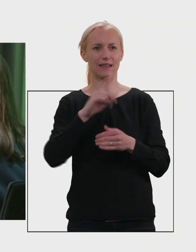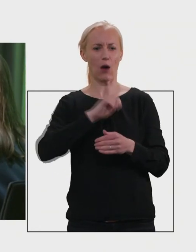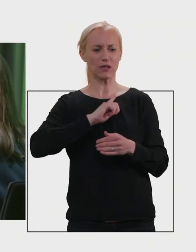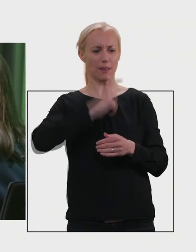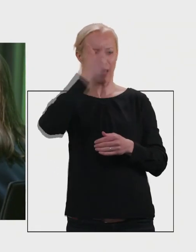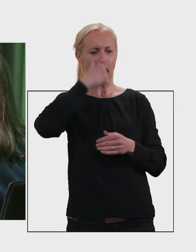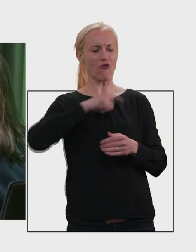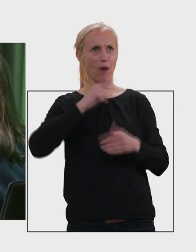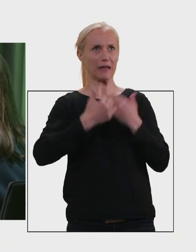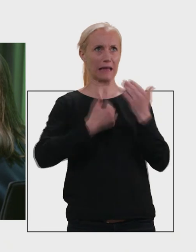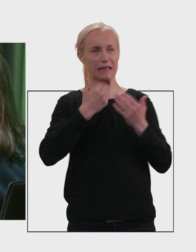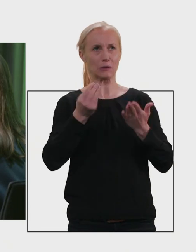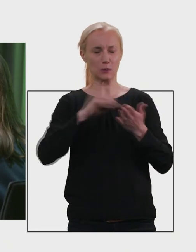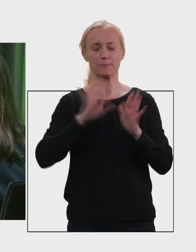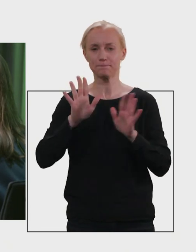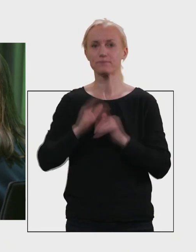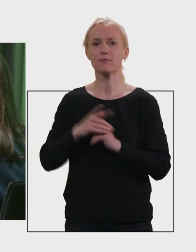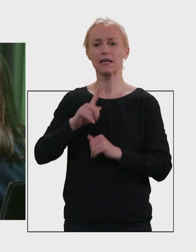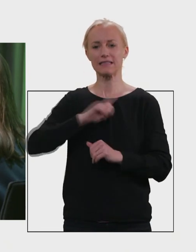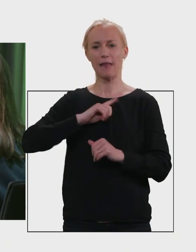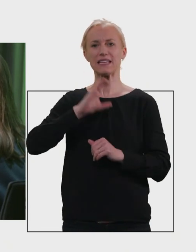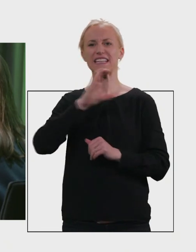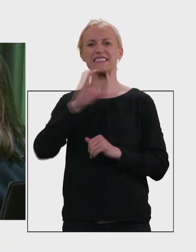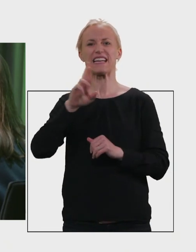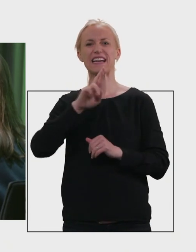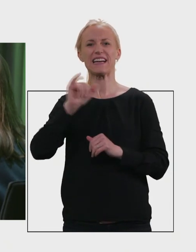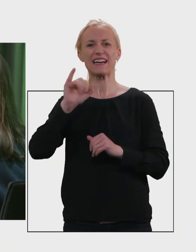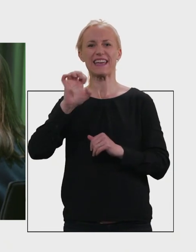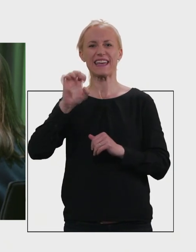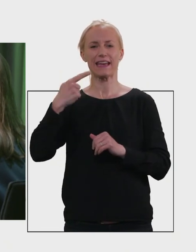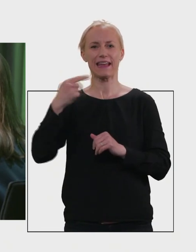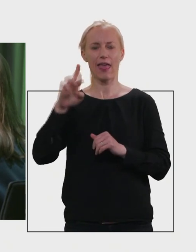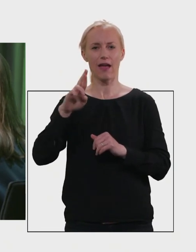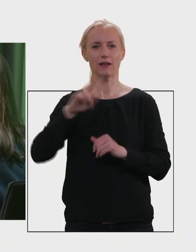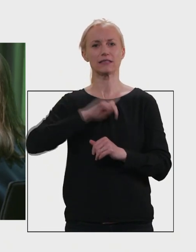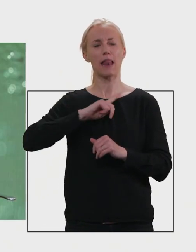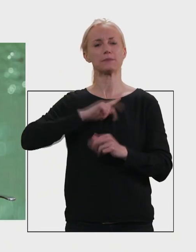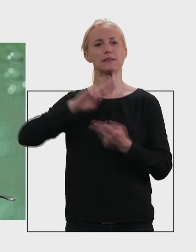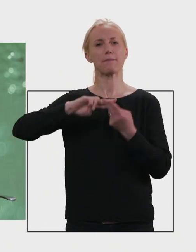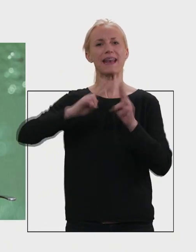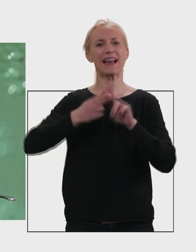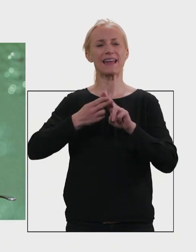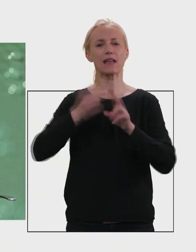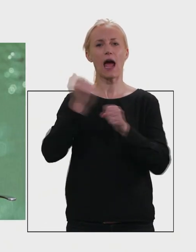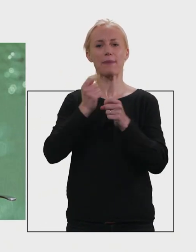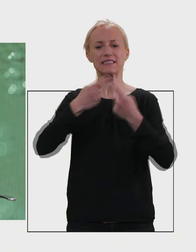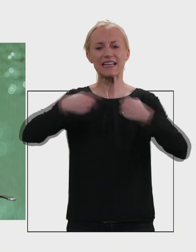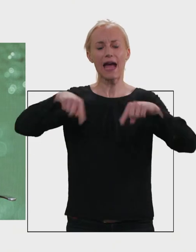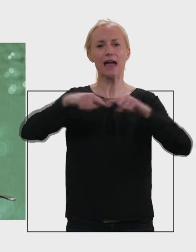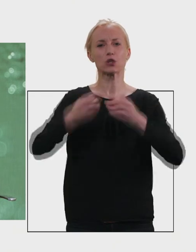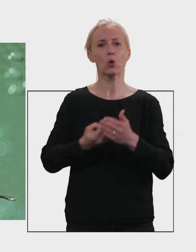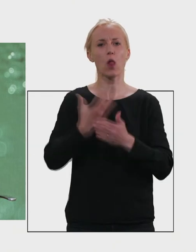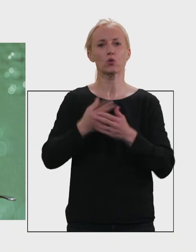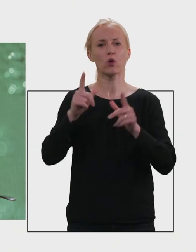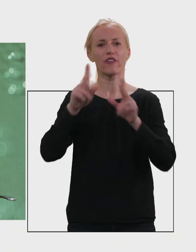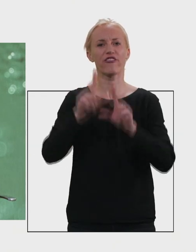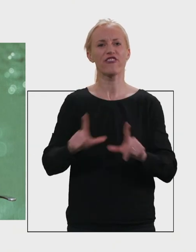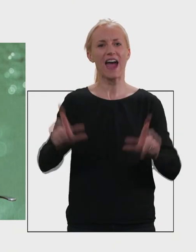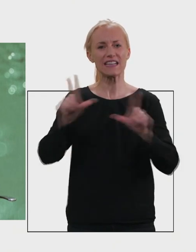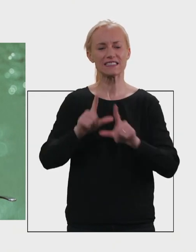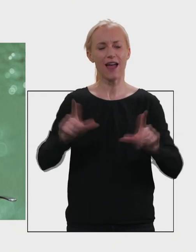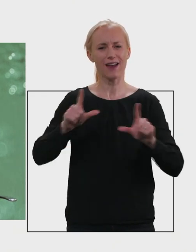was zu meiner Person vielleicht erzählen. Genau. Ich bin Christine Rieger, ich bin Mitglied im Arbeitskreis Kultur und Freizeit beim Allgemeinen Blinden-